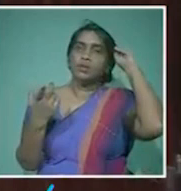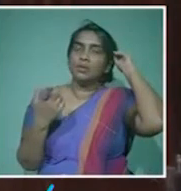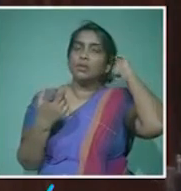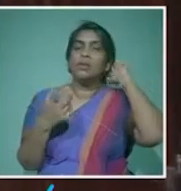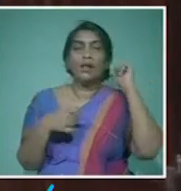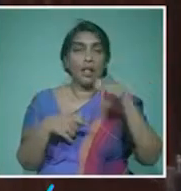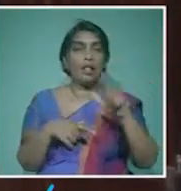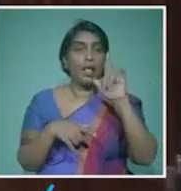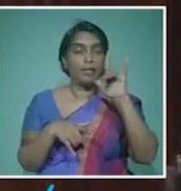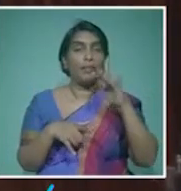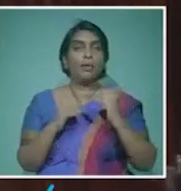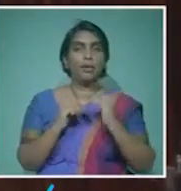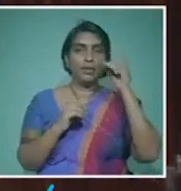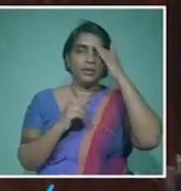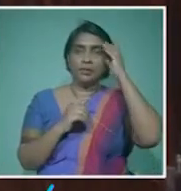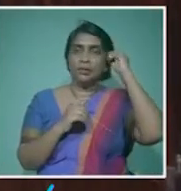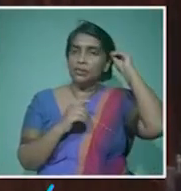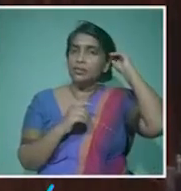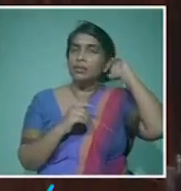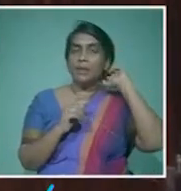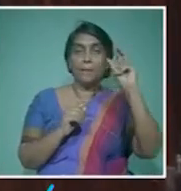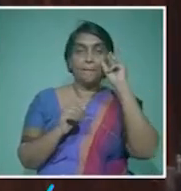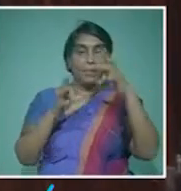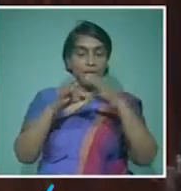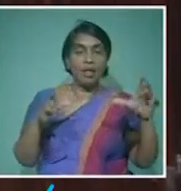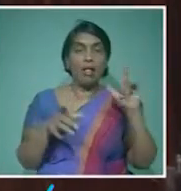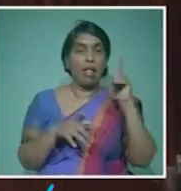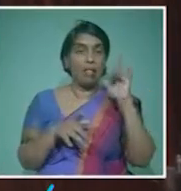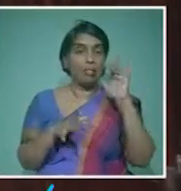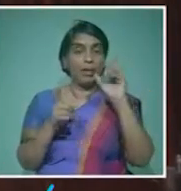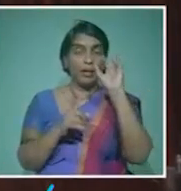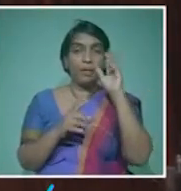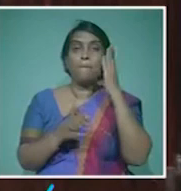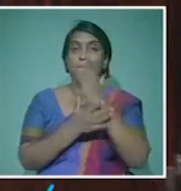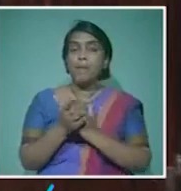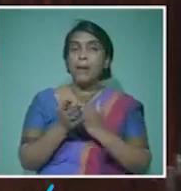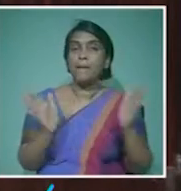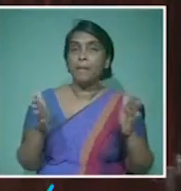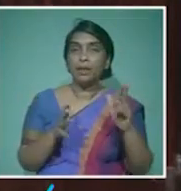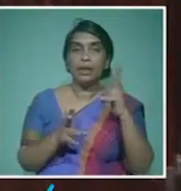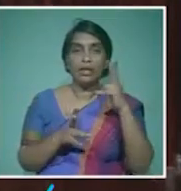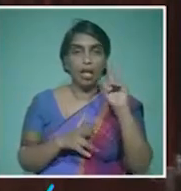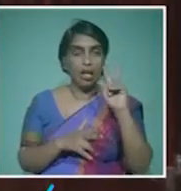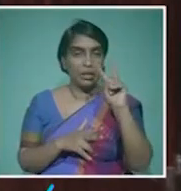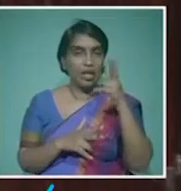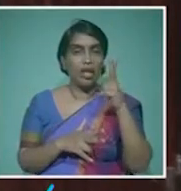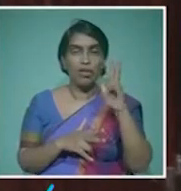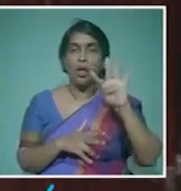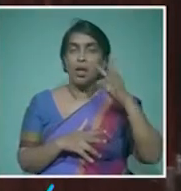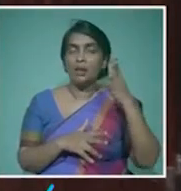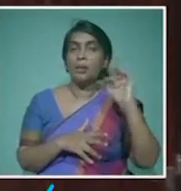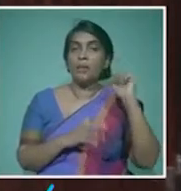adha 75ata nakam gila thiyena, asurum karapu bittere mila. Ewage thama palm piti walat, me 270ai 280ai kiyana mila, 420